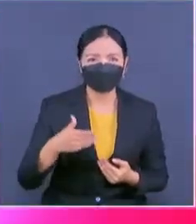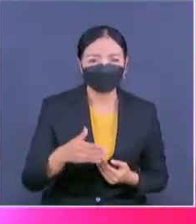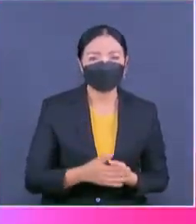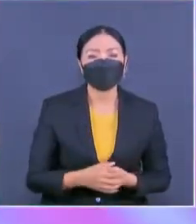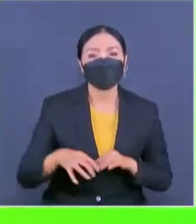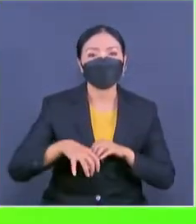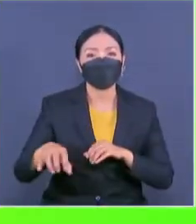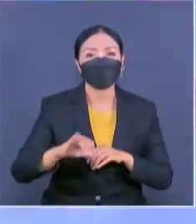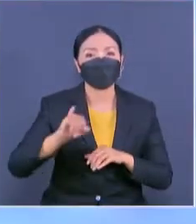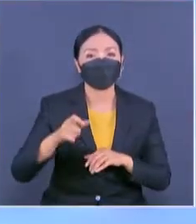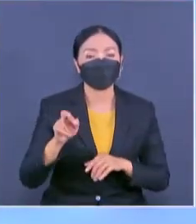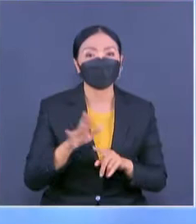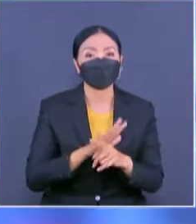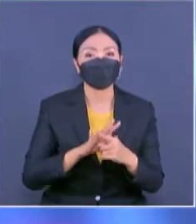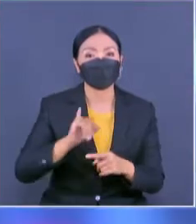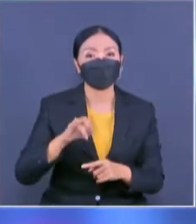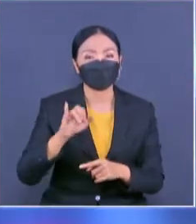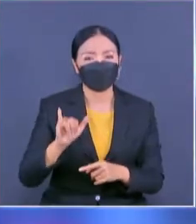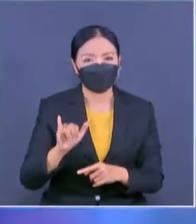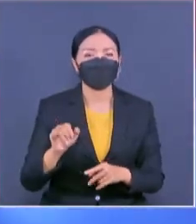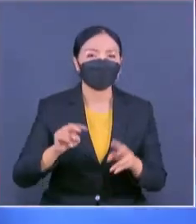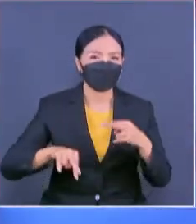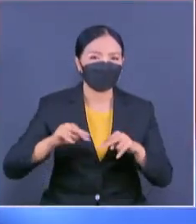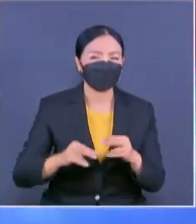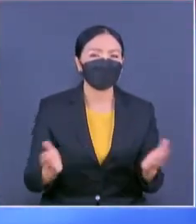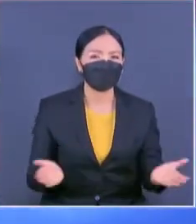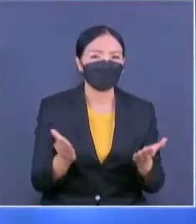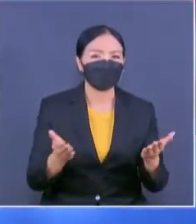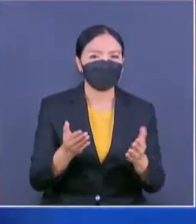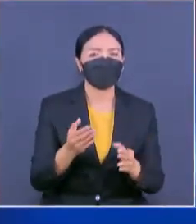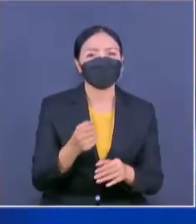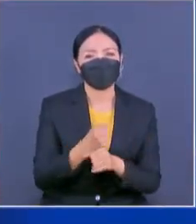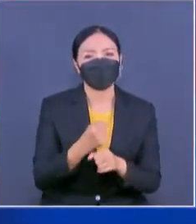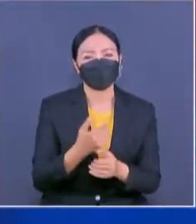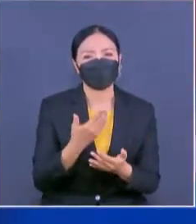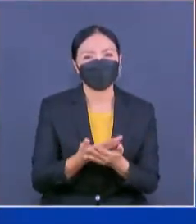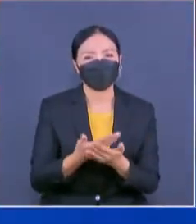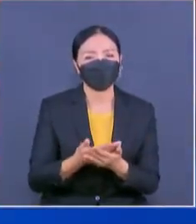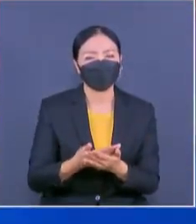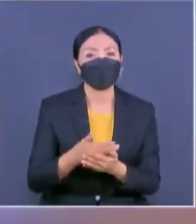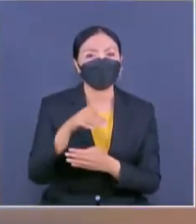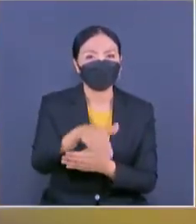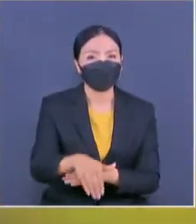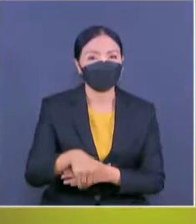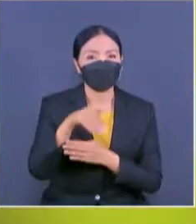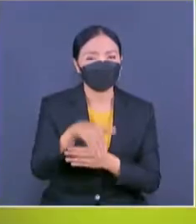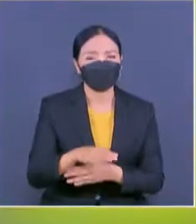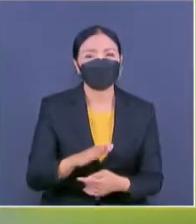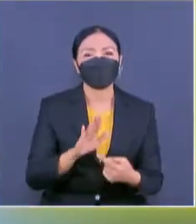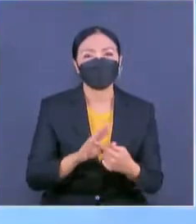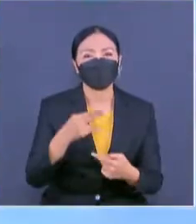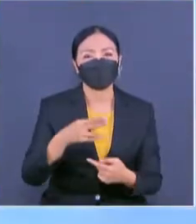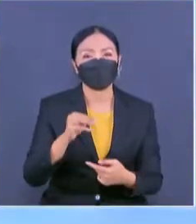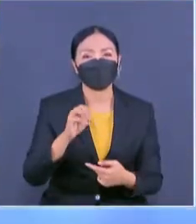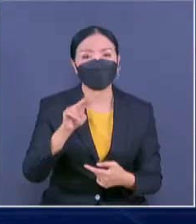จอร์เจียของสหรัฐจะพิจารณาร่างกฎหมายสนับสนุนการทำเหมืองคริปโตเคอเรนซีค่ะด้วยการยกเว้นภาษีให้คนทำเหมืองท้